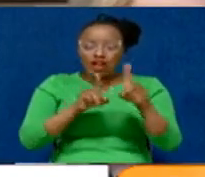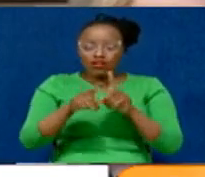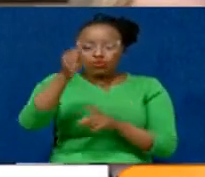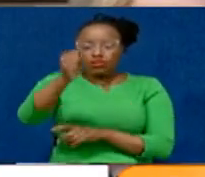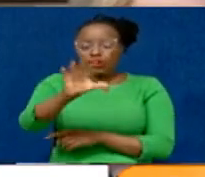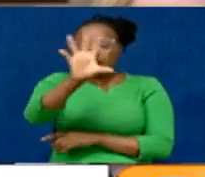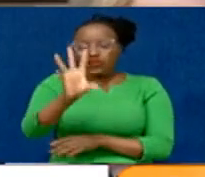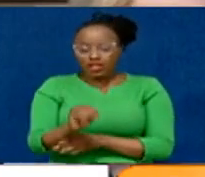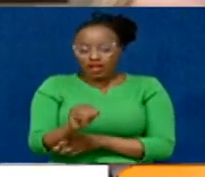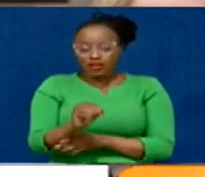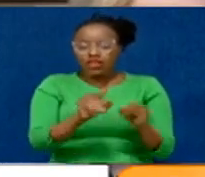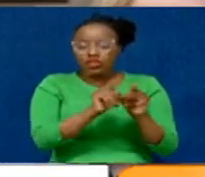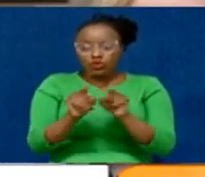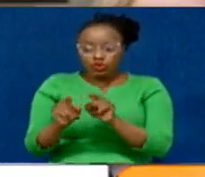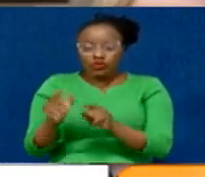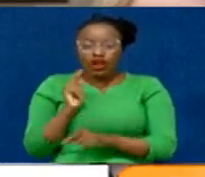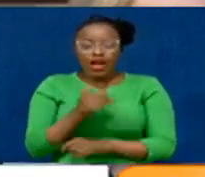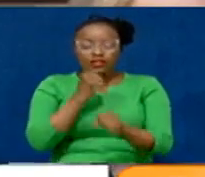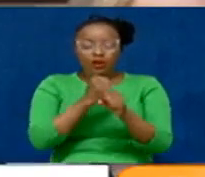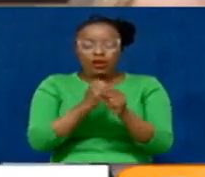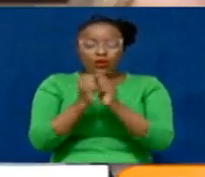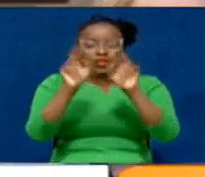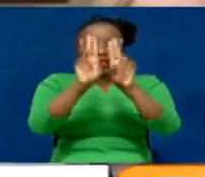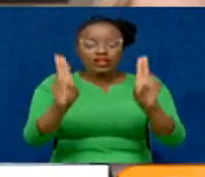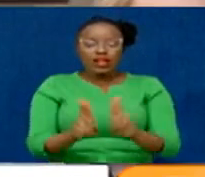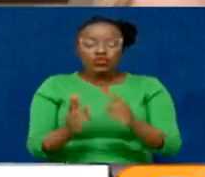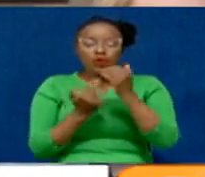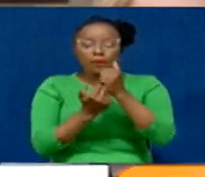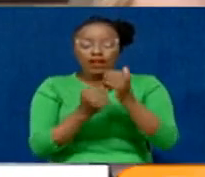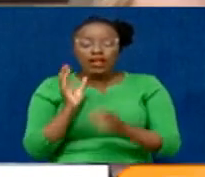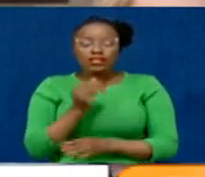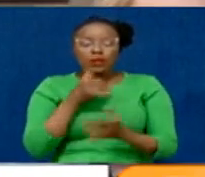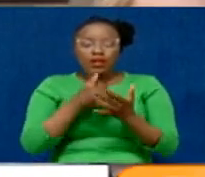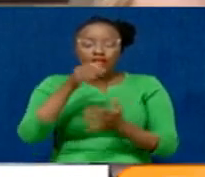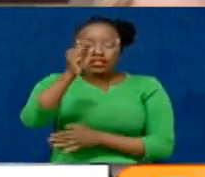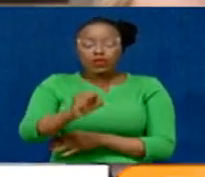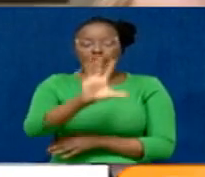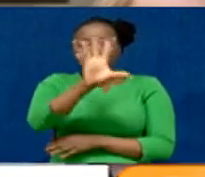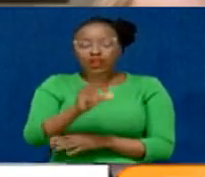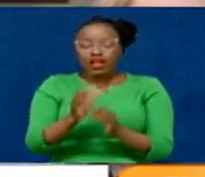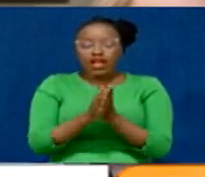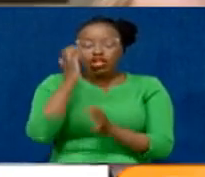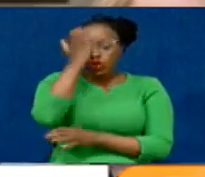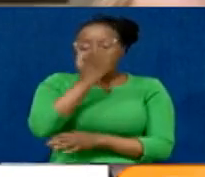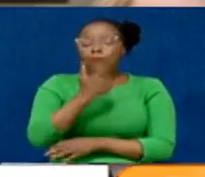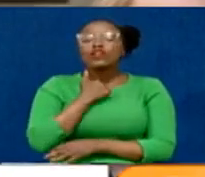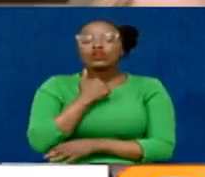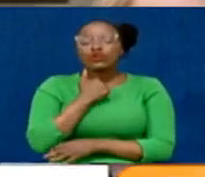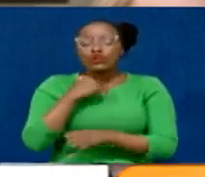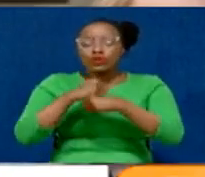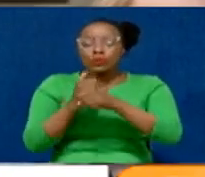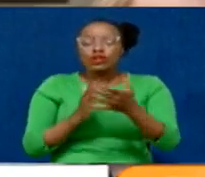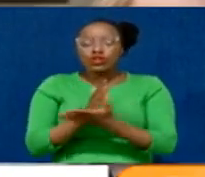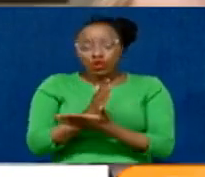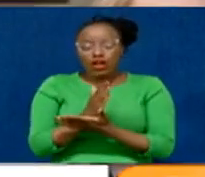South Africa. And we are working with our international partners, including South Africa and the European Union, to